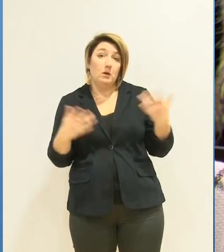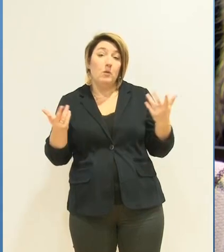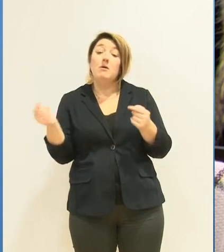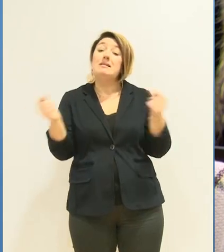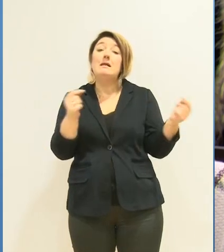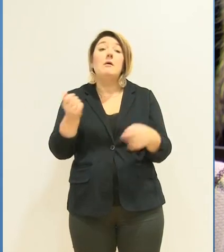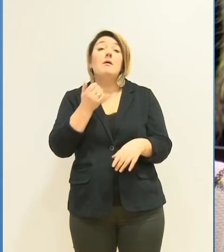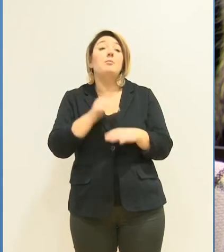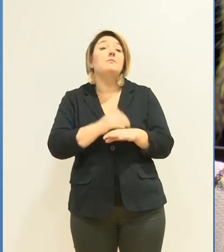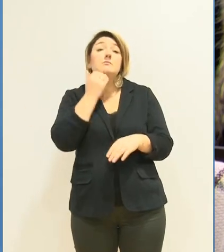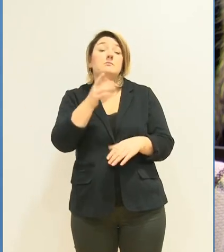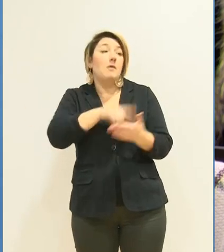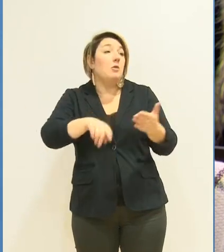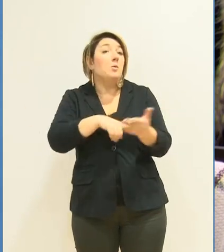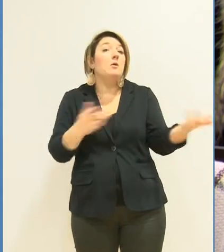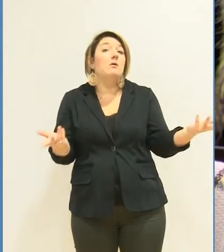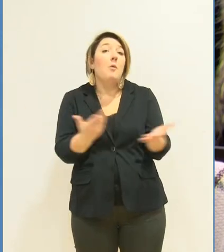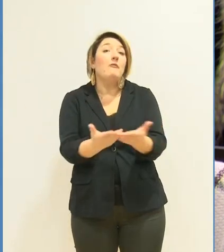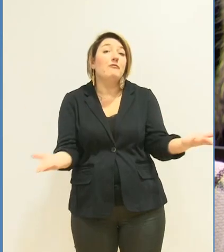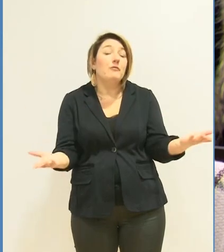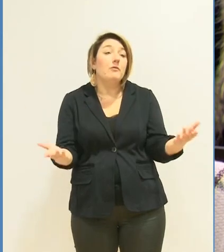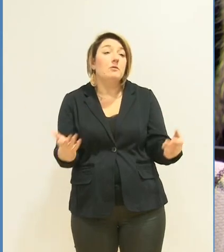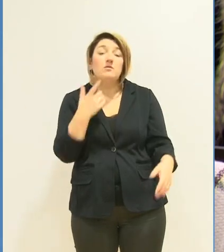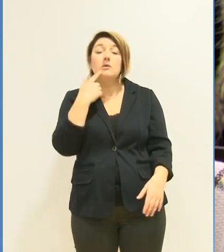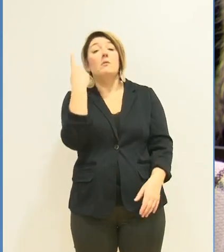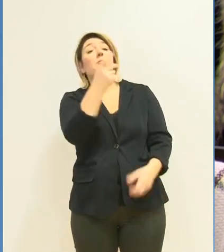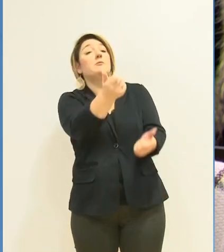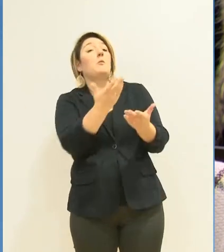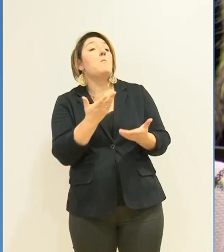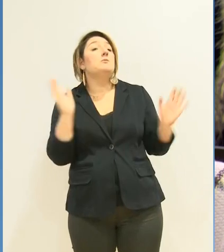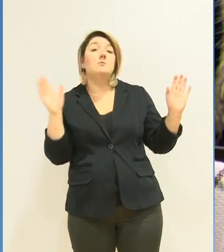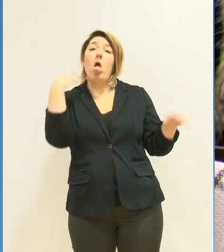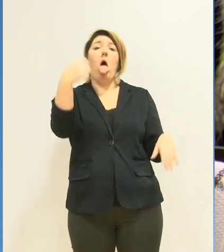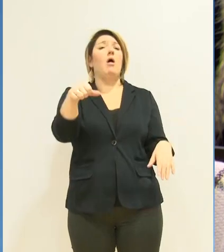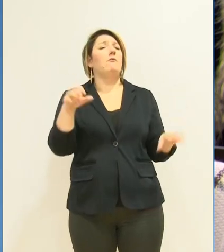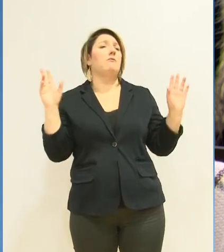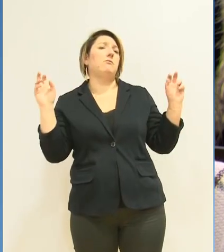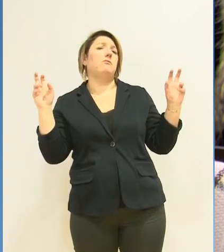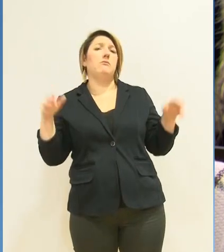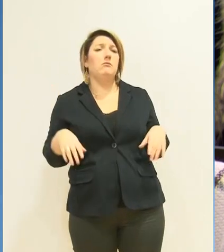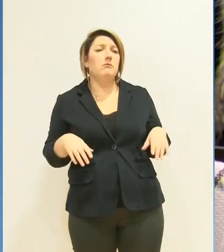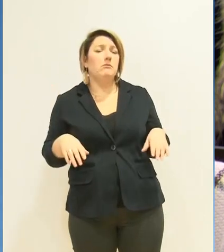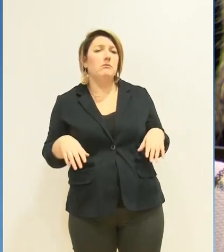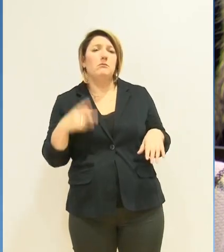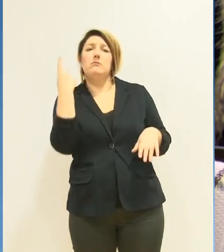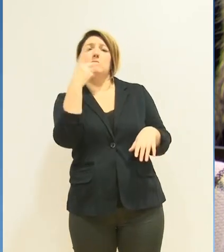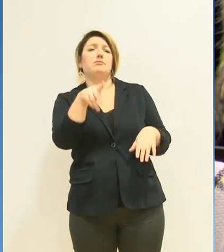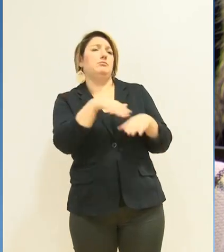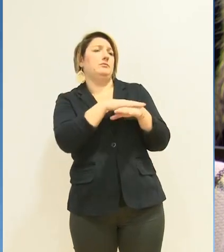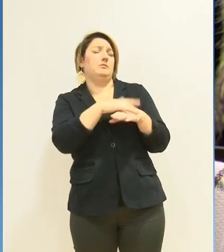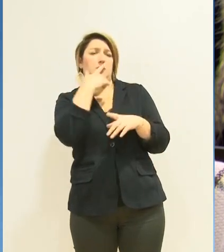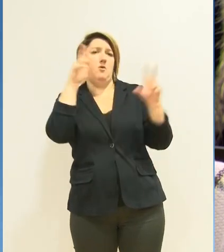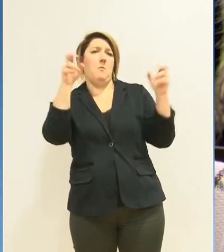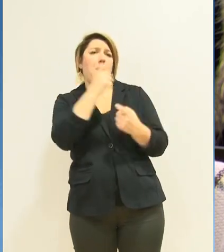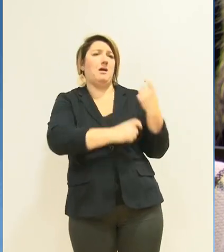discussions politiques en d'autres termes il n'existe pas d'autre solution que celle qui nous est imposé par la politique régressive en tout point de vue